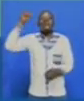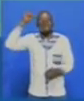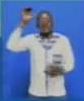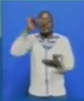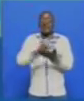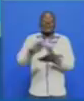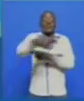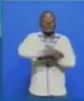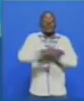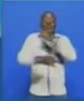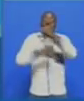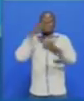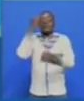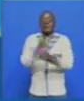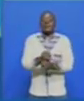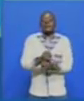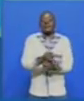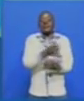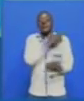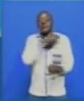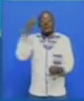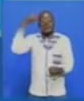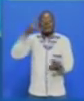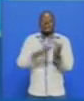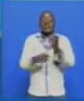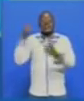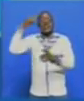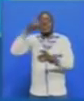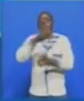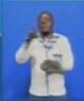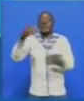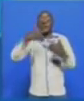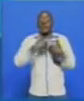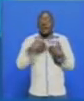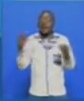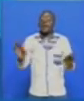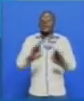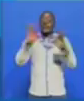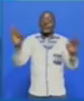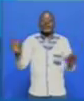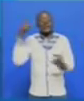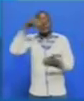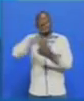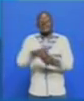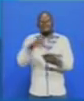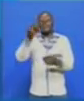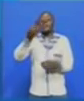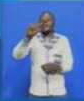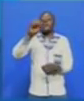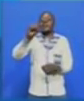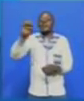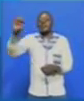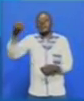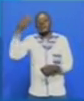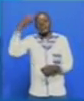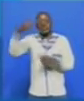Journée internationale pour la prévention des catastrophes que le Burkina Faso a célébrée en différé dans le Passoré. C'est une journée